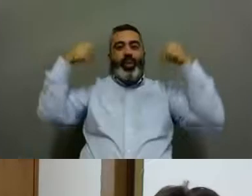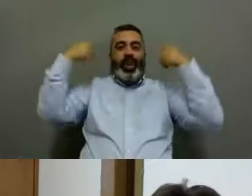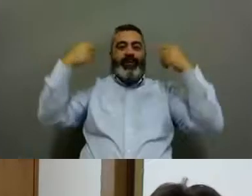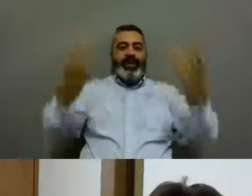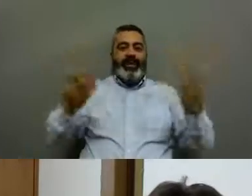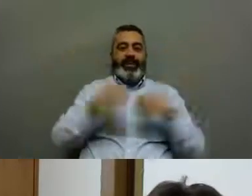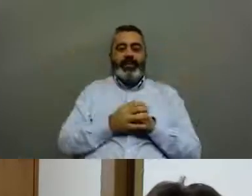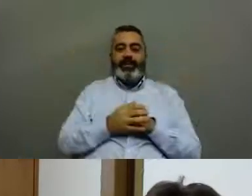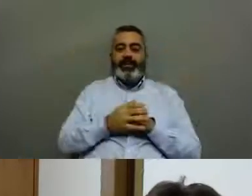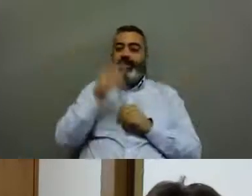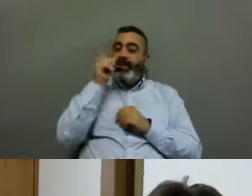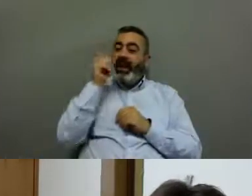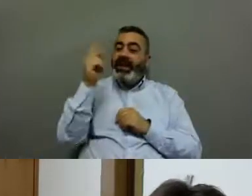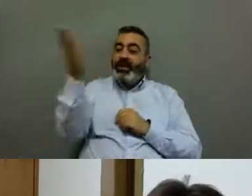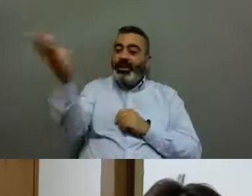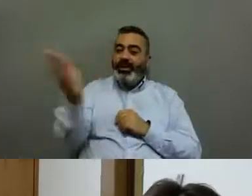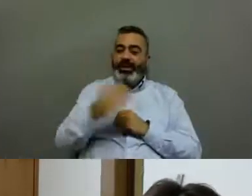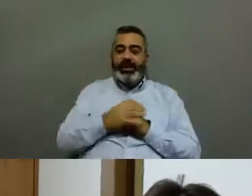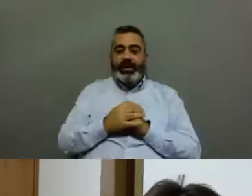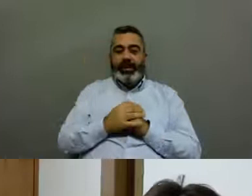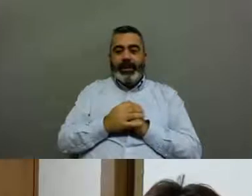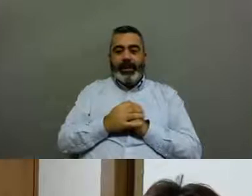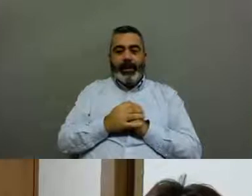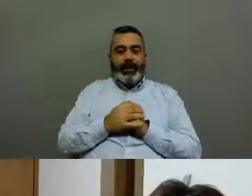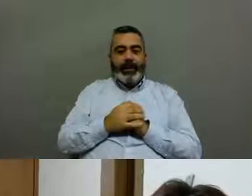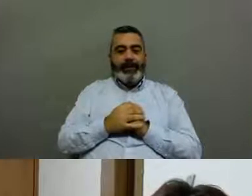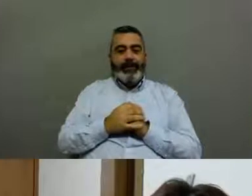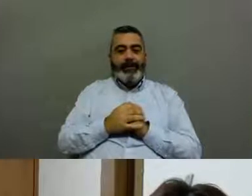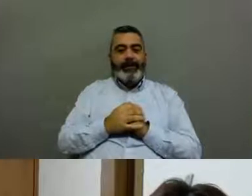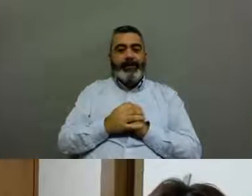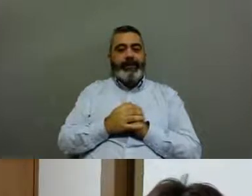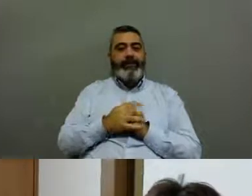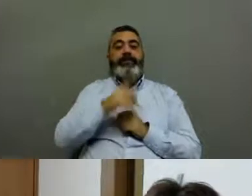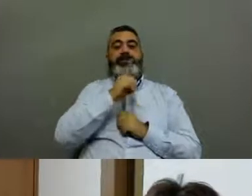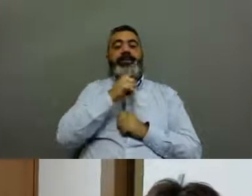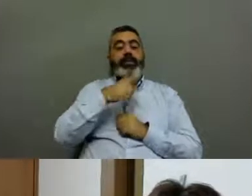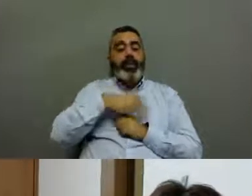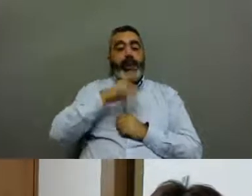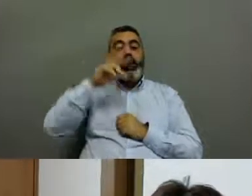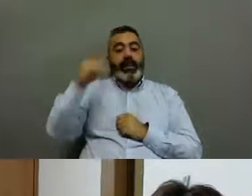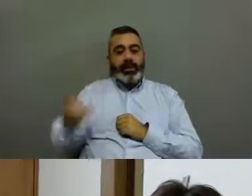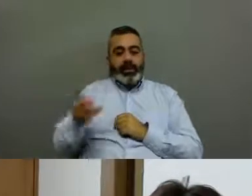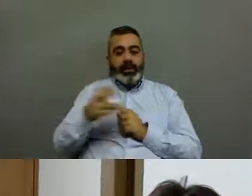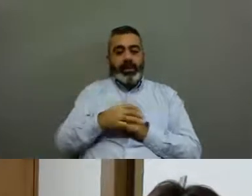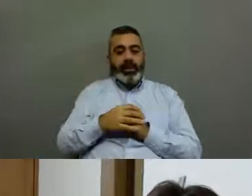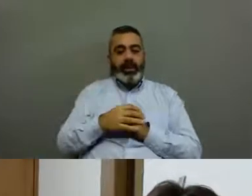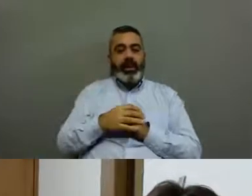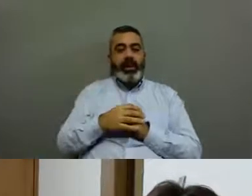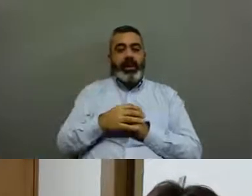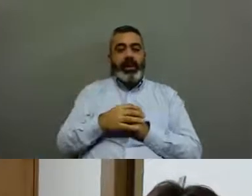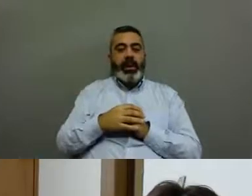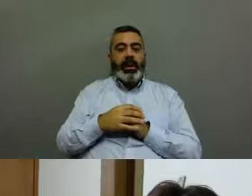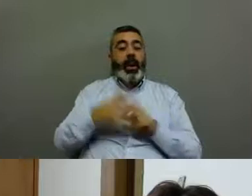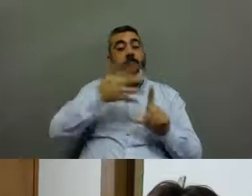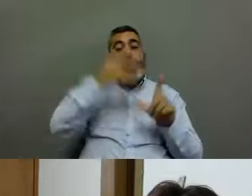Ο κύριος Κίτσιος, Αντώνη. Για να απαντήσω και εγώ στην ερώτηση, όχι μόνο σε λατιά άτομα, αλλά και